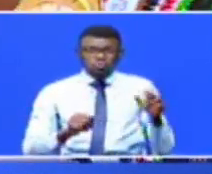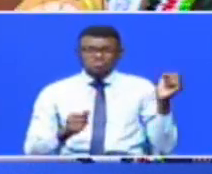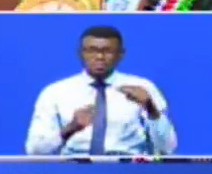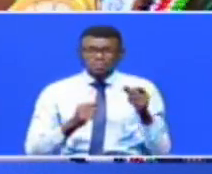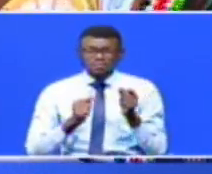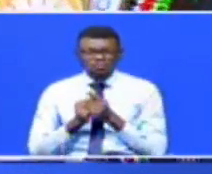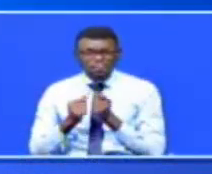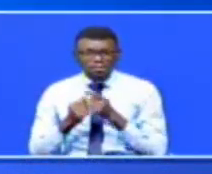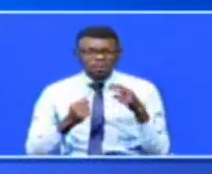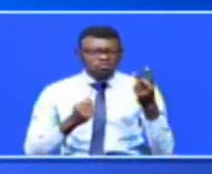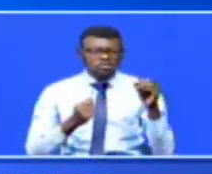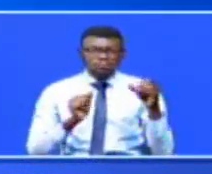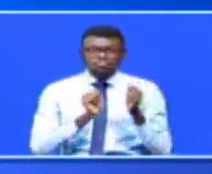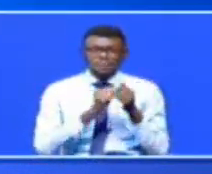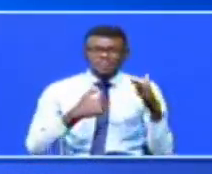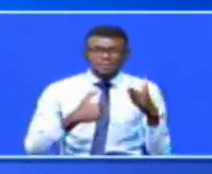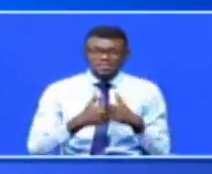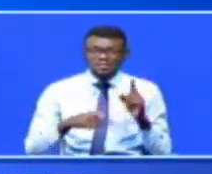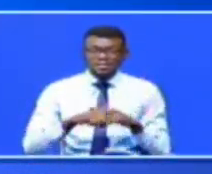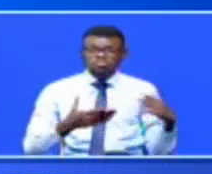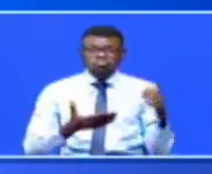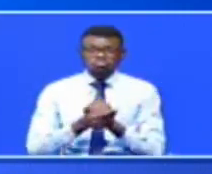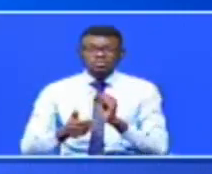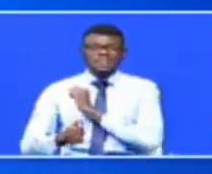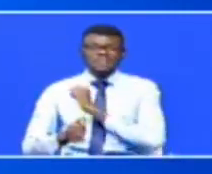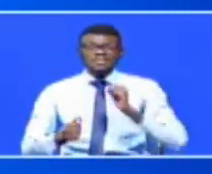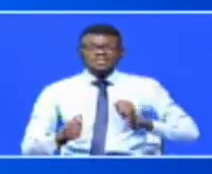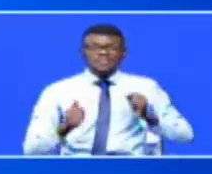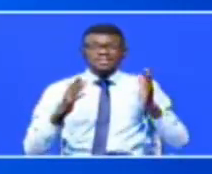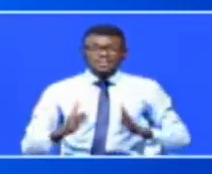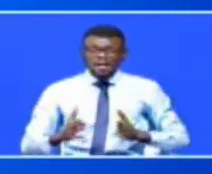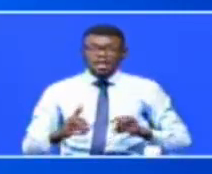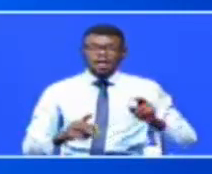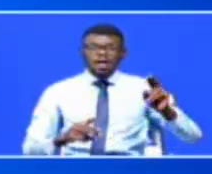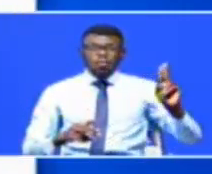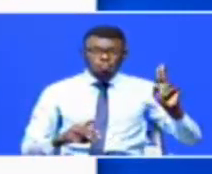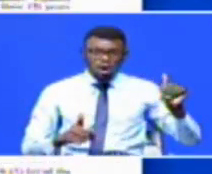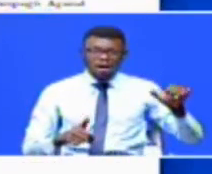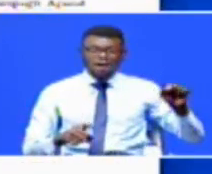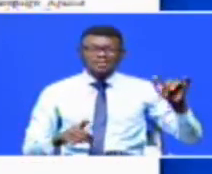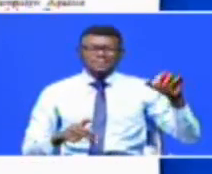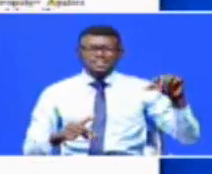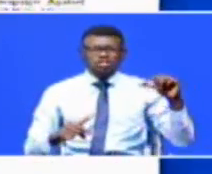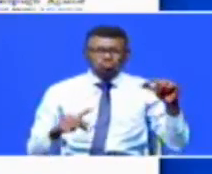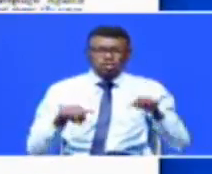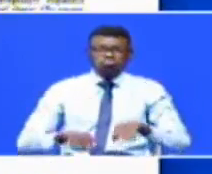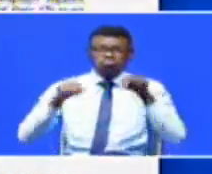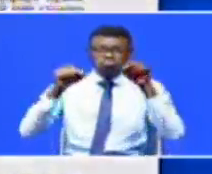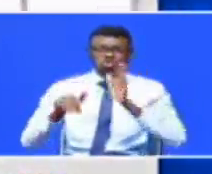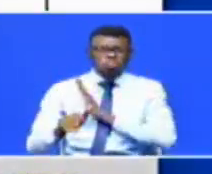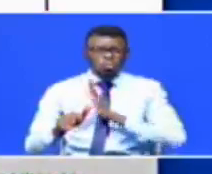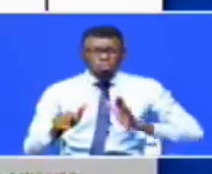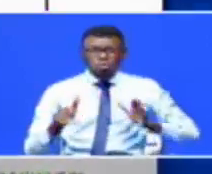mwaka 2019 alipomteua seneta wa Uasin Gishu Margaret Kamar kuwa mwanachama wa bodi ya fedha za watu waishio